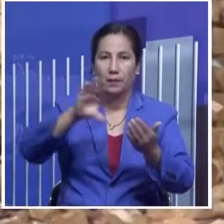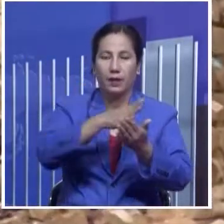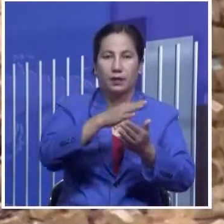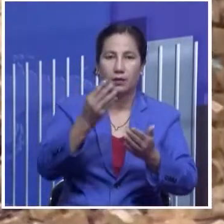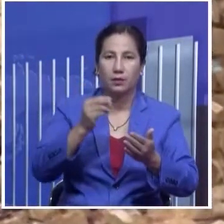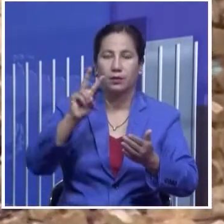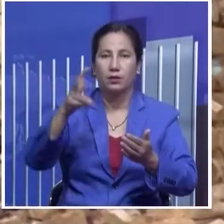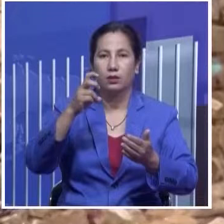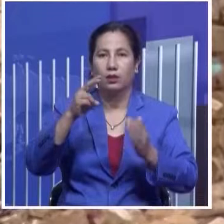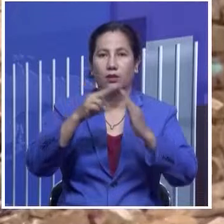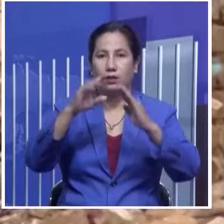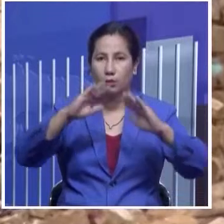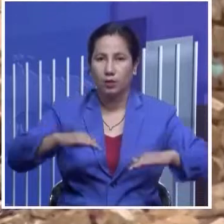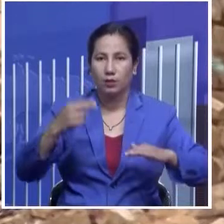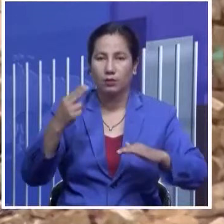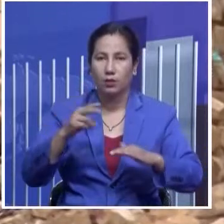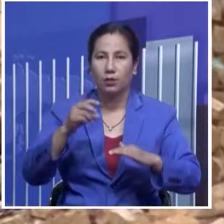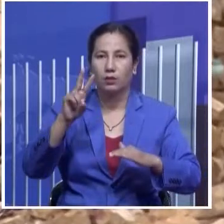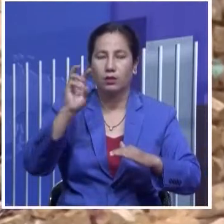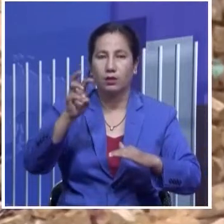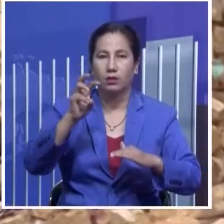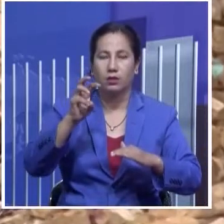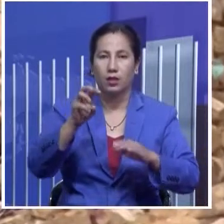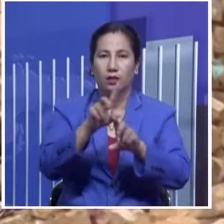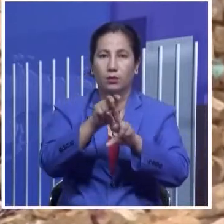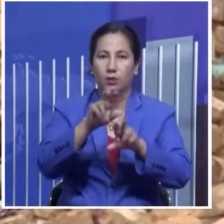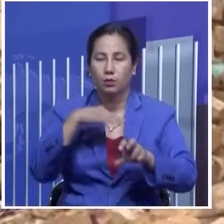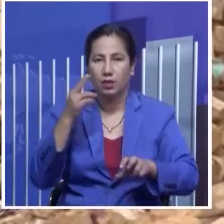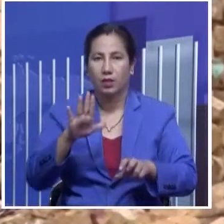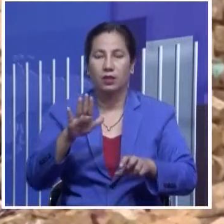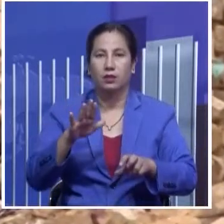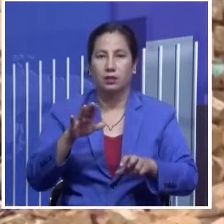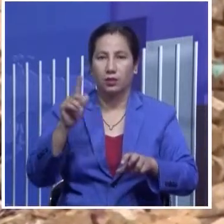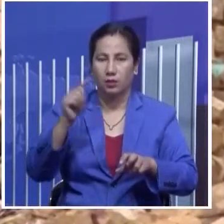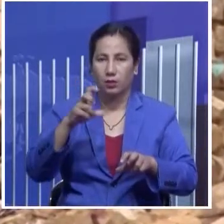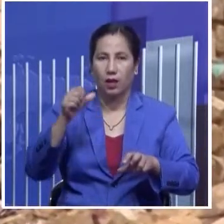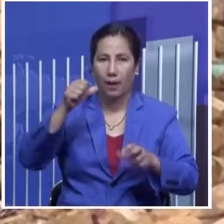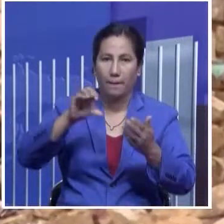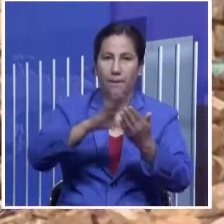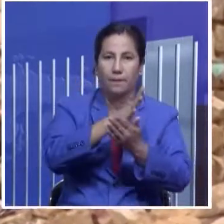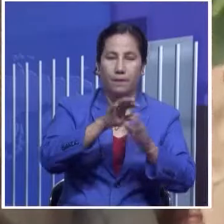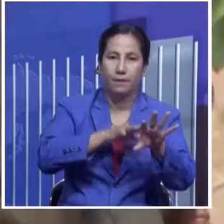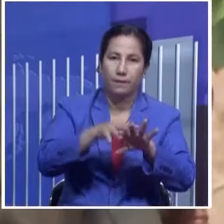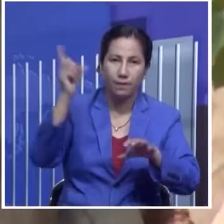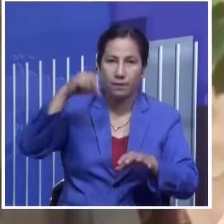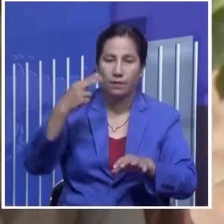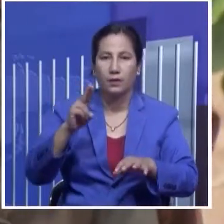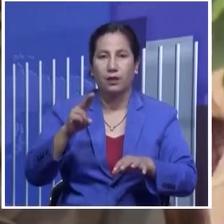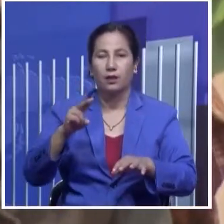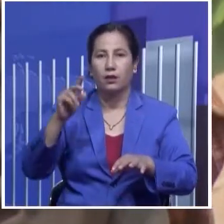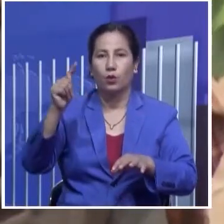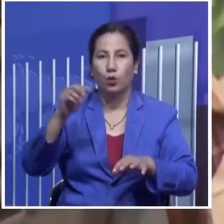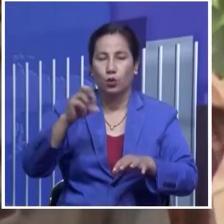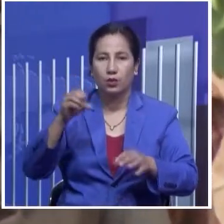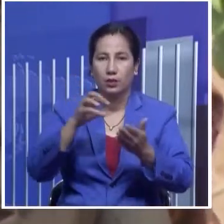पनि 200 घर भत्किएको छ भने 2,000 पशु चौपाया मरेका छन्। क्वेटा नगरमा बाढीले बढी क्षति पुर्याएको जनाइएको छ।